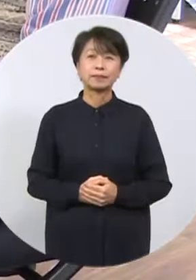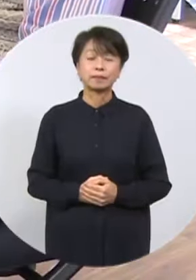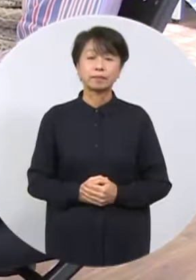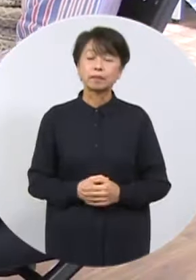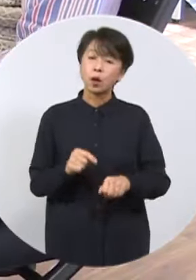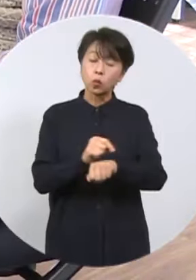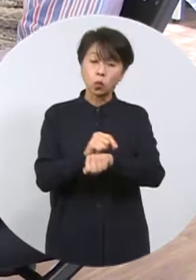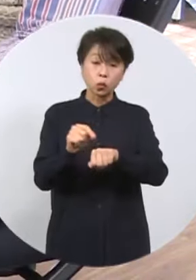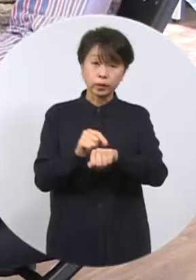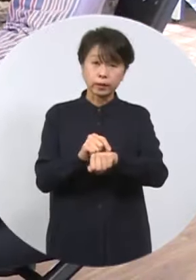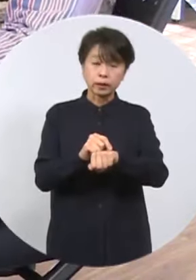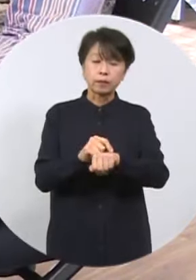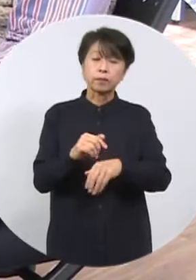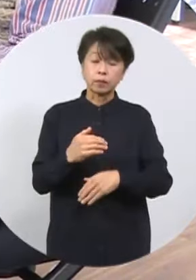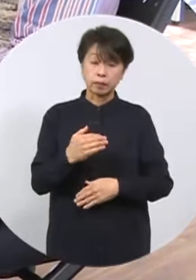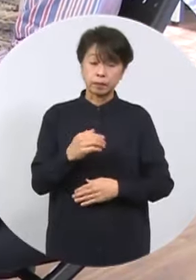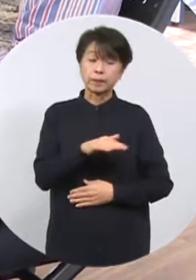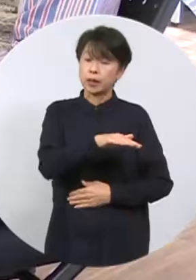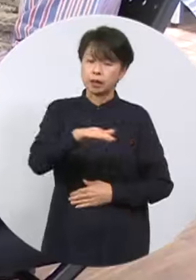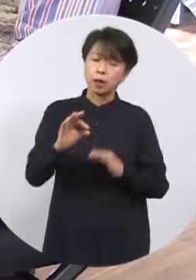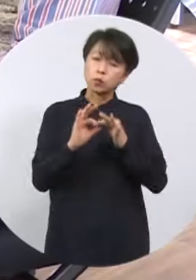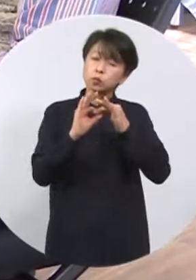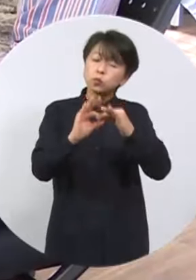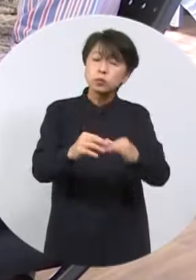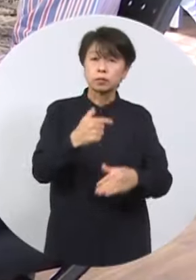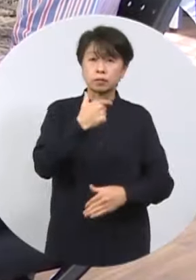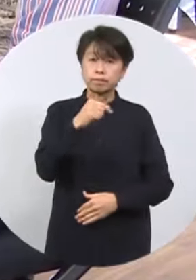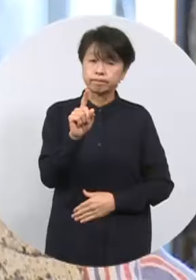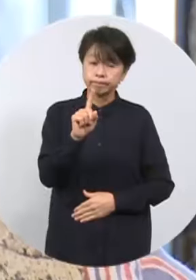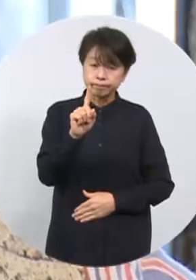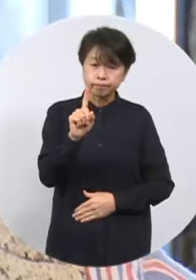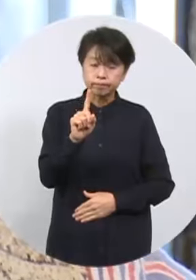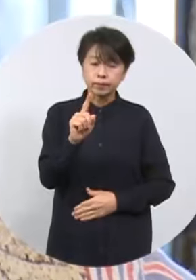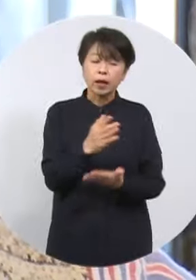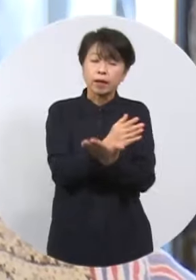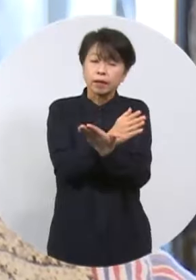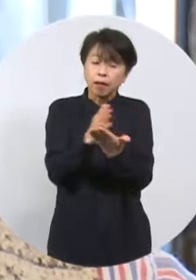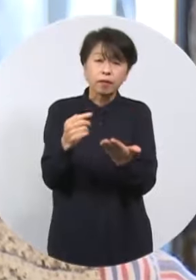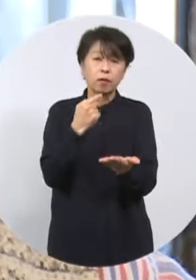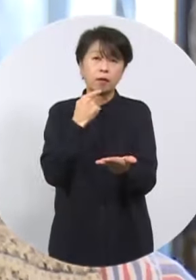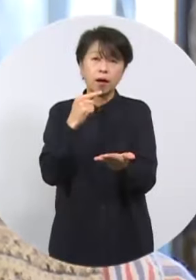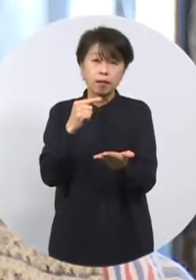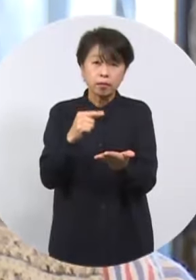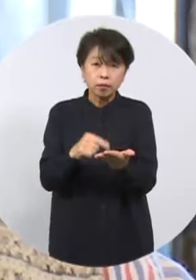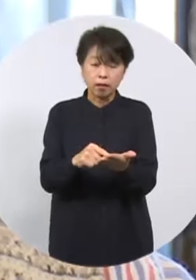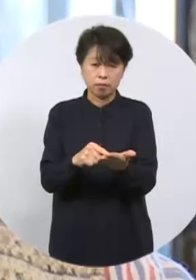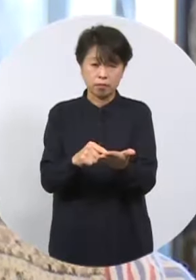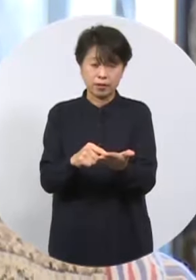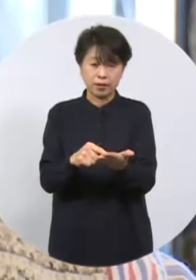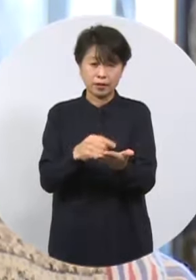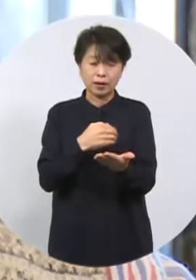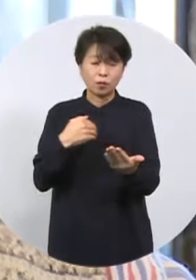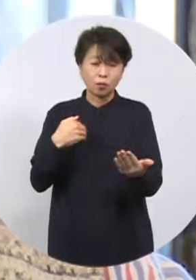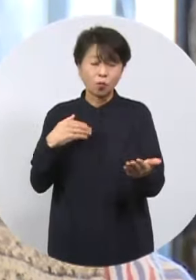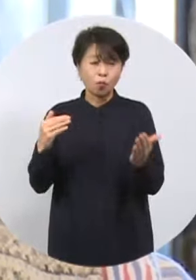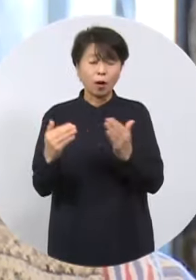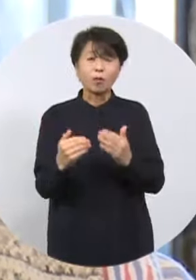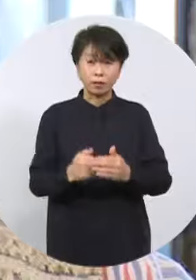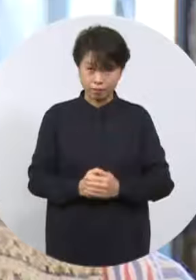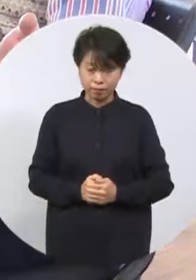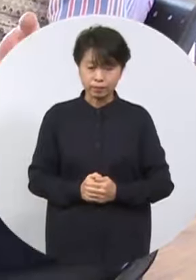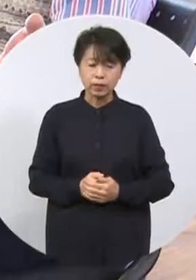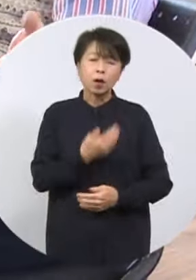特に私が皆さんにお伝えしたいのは、何でも今簡単にできるようにする、コンビニエン